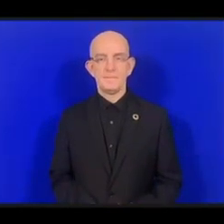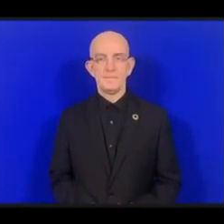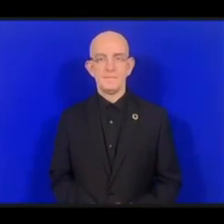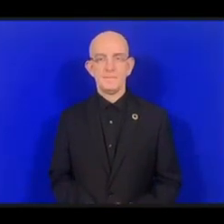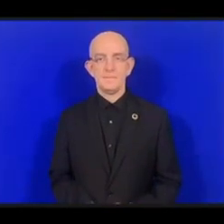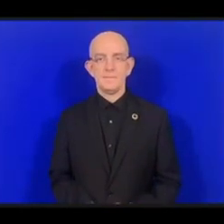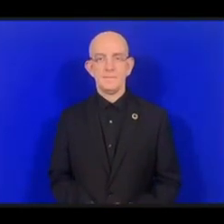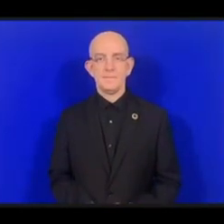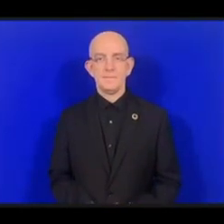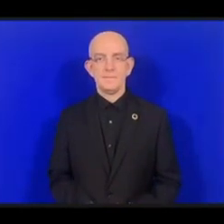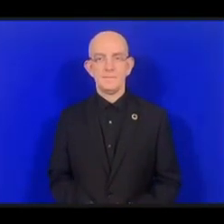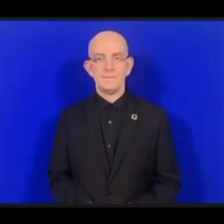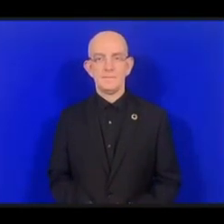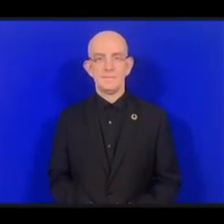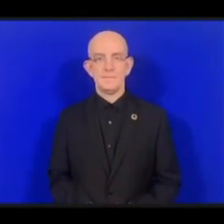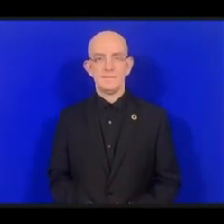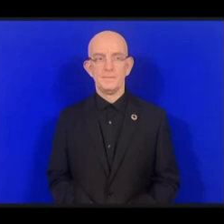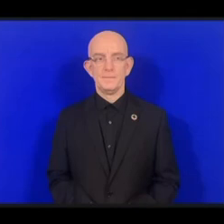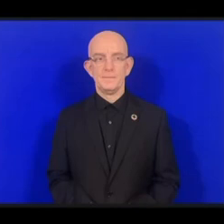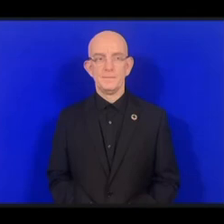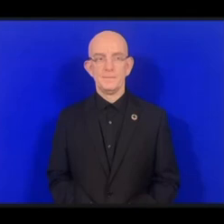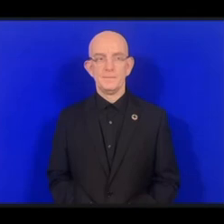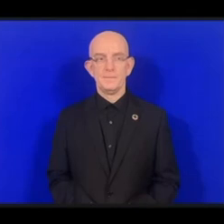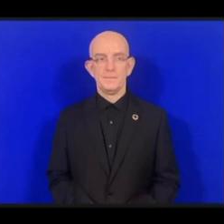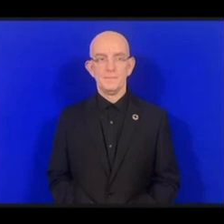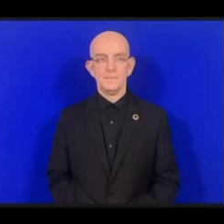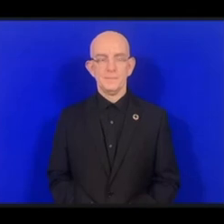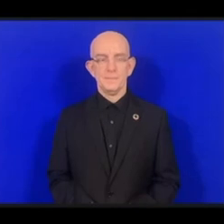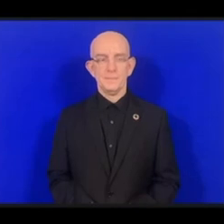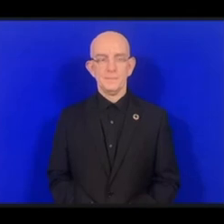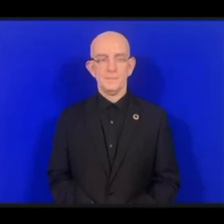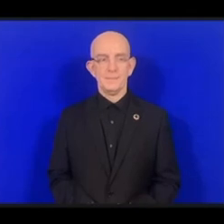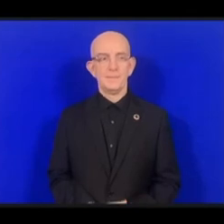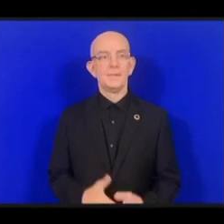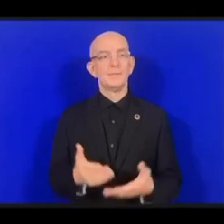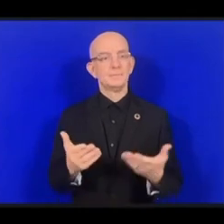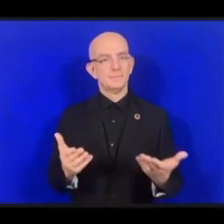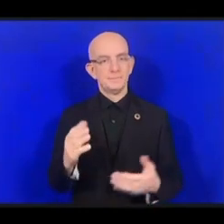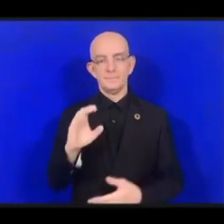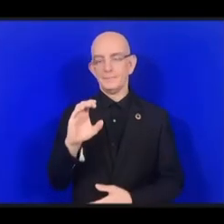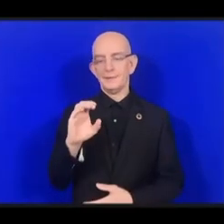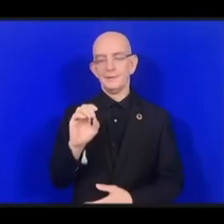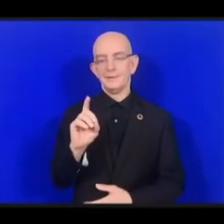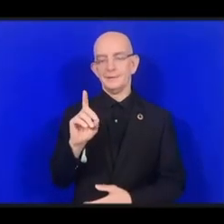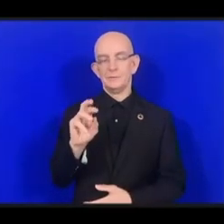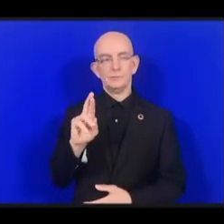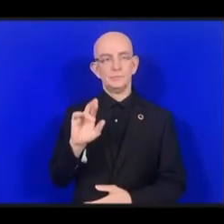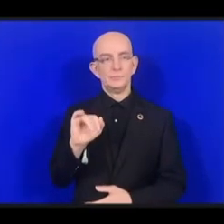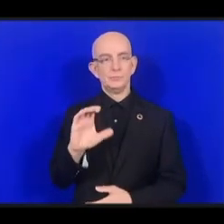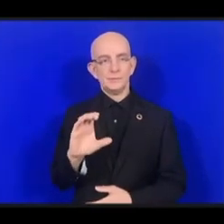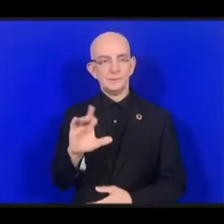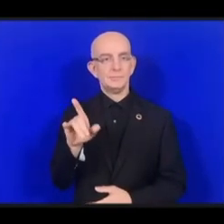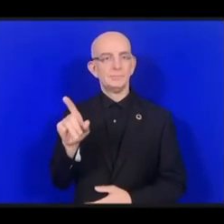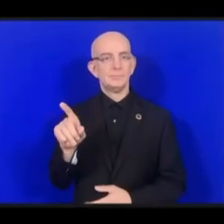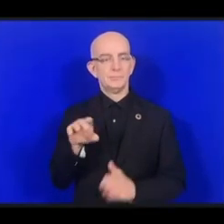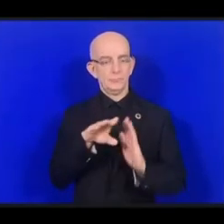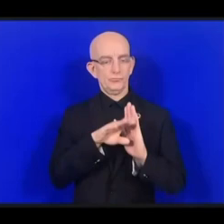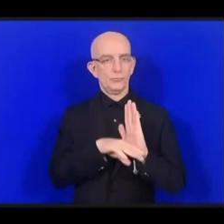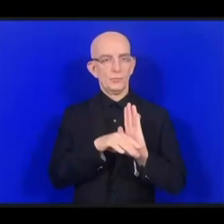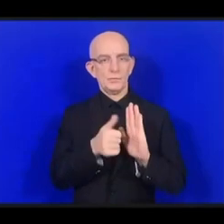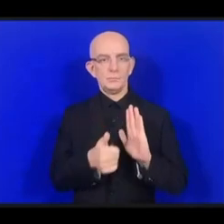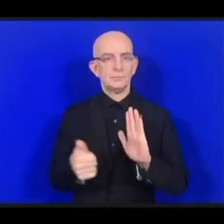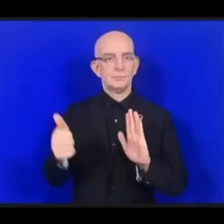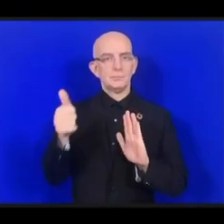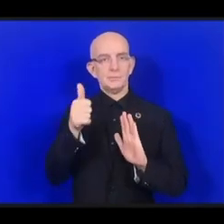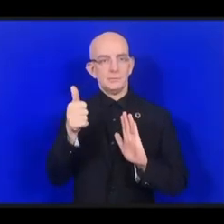ますプログラムディレクター閣下議会のメンバーの方々多くの